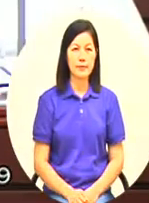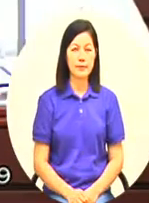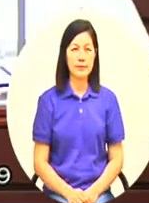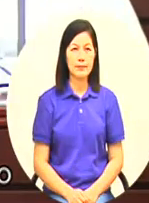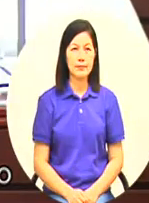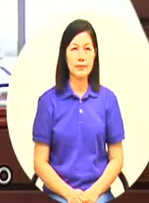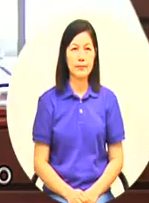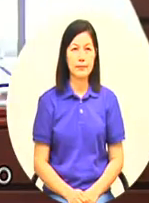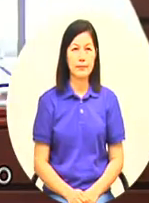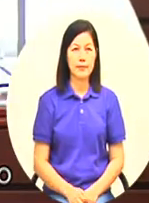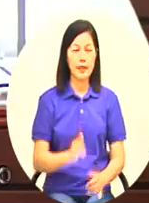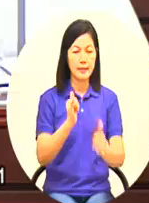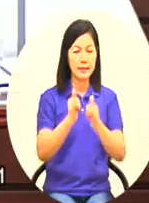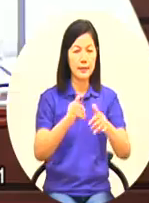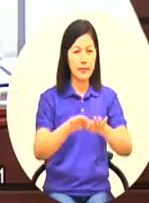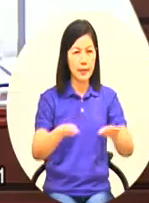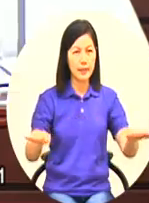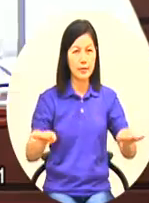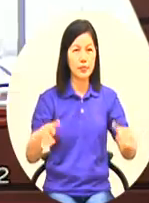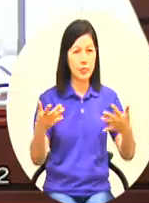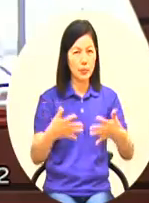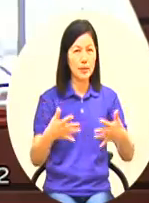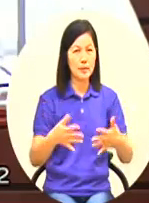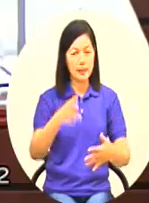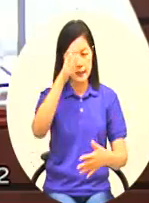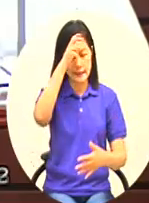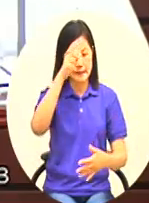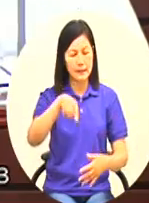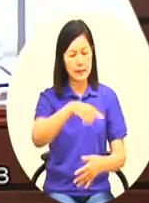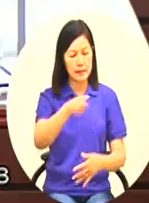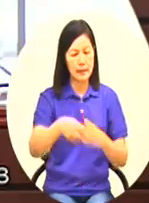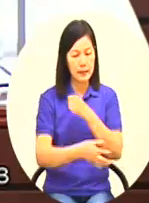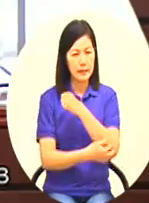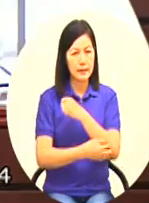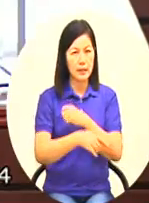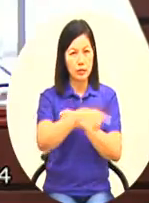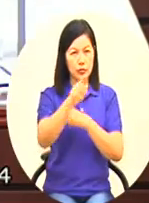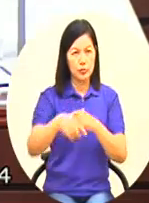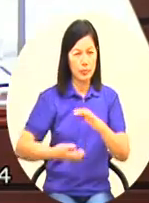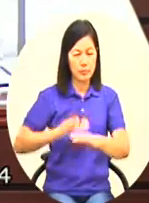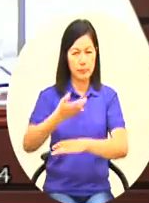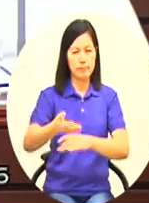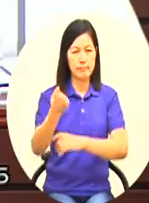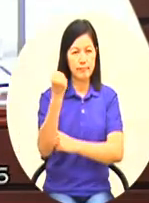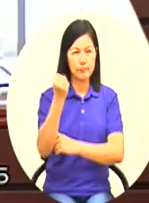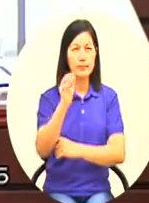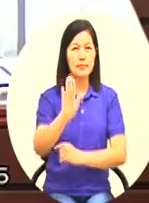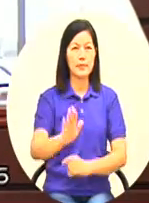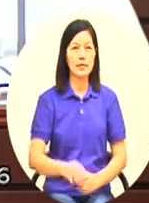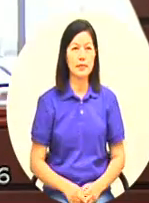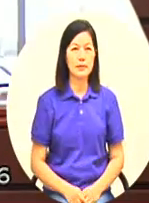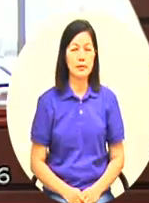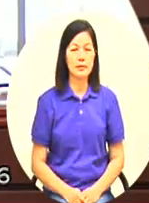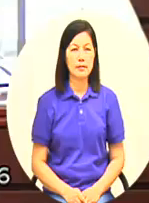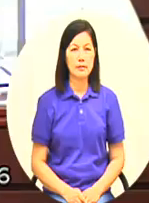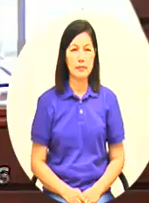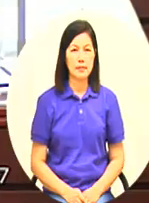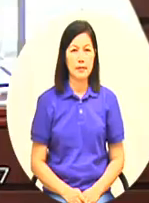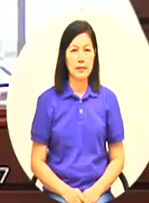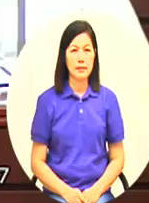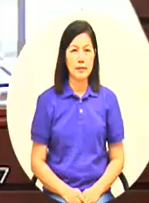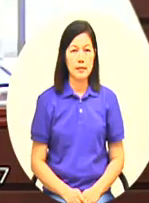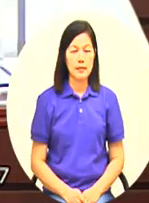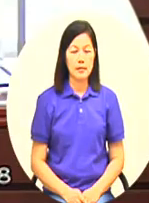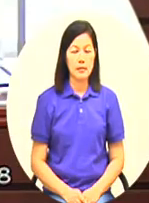安的问题，确实我们警察局全体同仁都是全力以赴，那不能因为